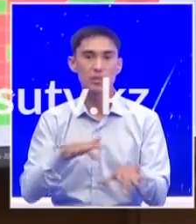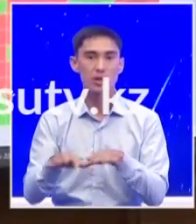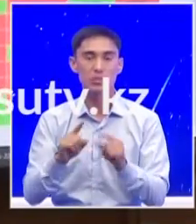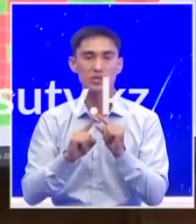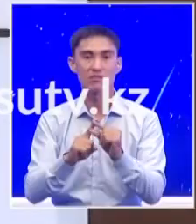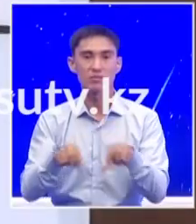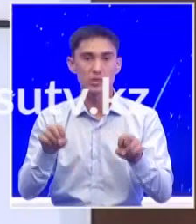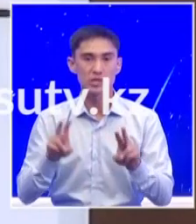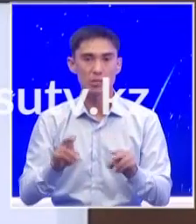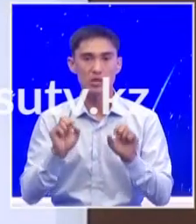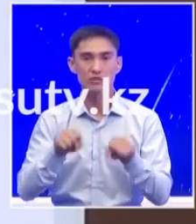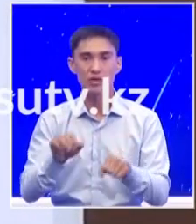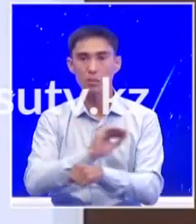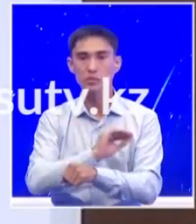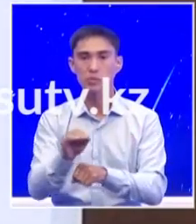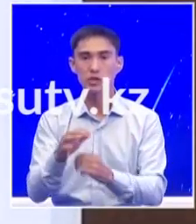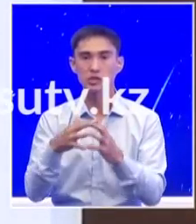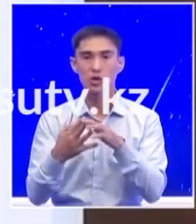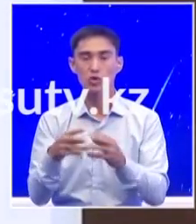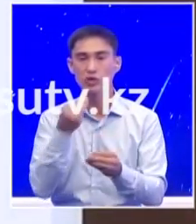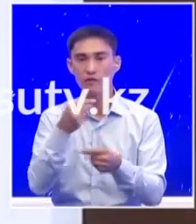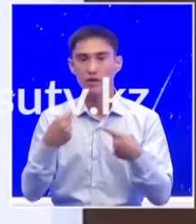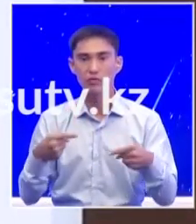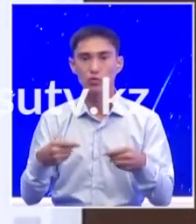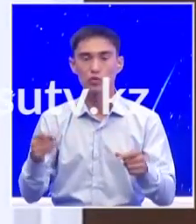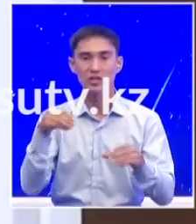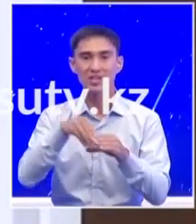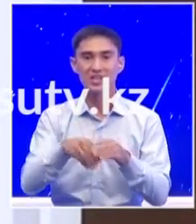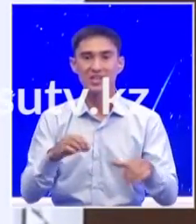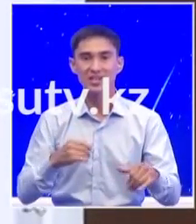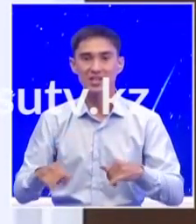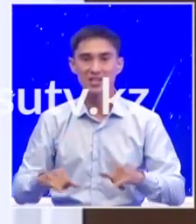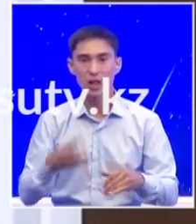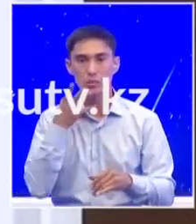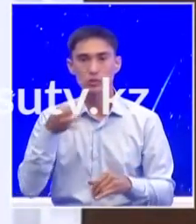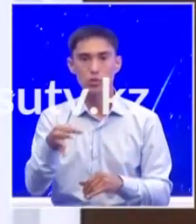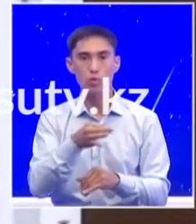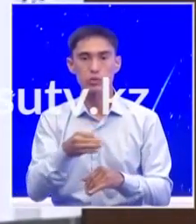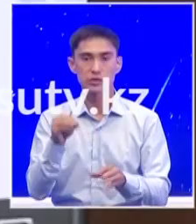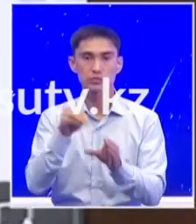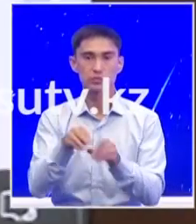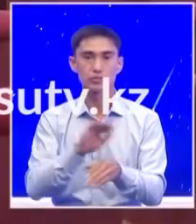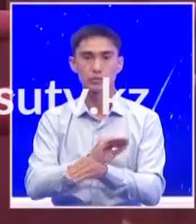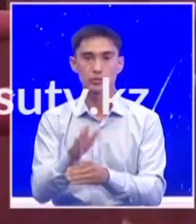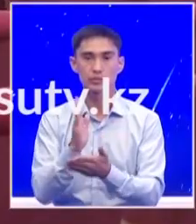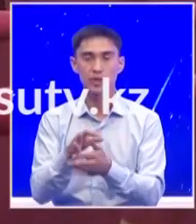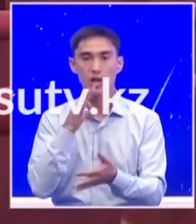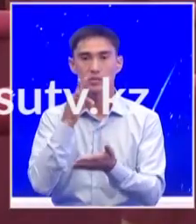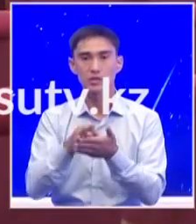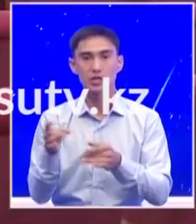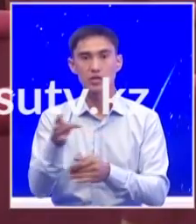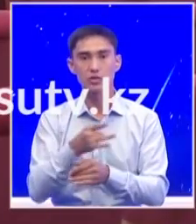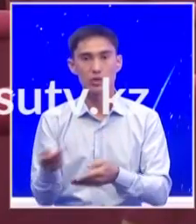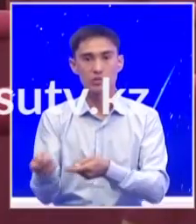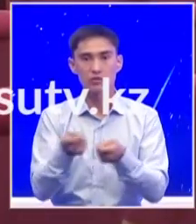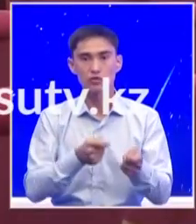словам специалистов, позволят обеспечить сельхозтоварами внутренний рынок. Алматинская область в том числе. Как отметил глава региона, нам